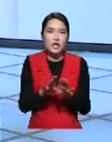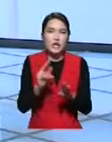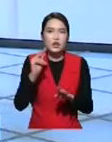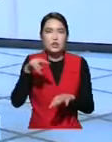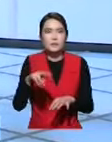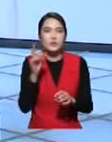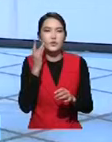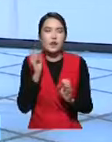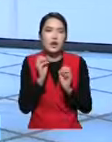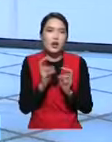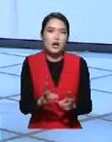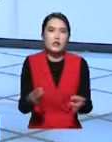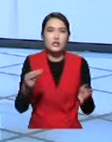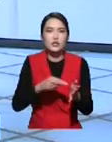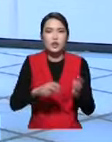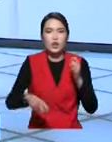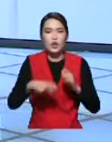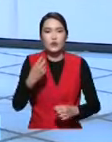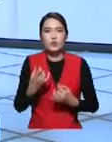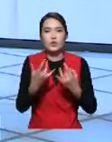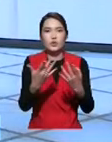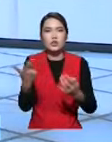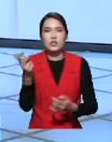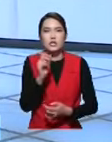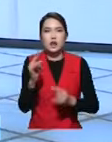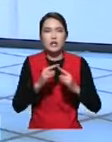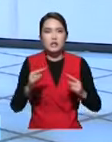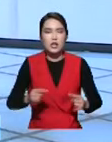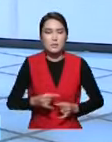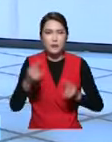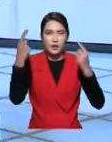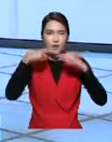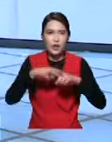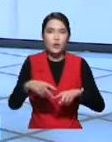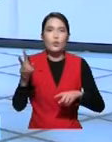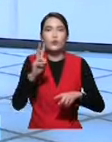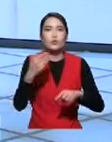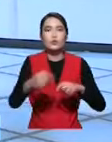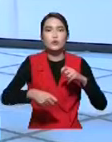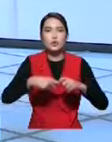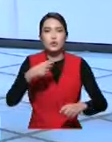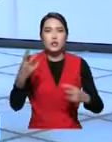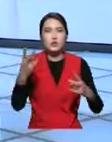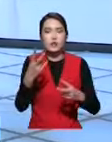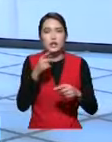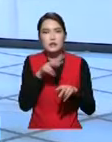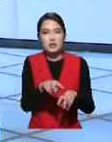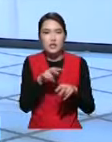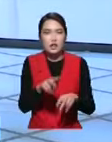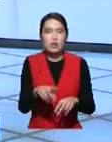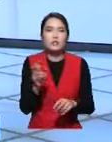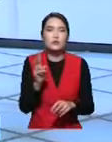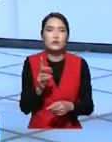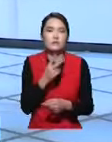часто смертельных, становится нарушение требований использования газовых баллонов и оборудования. Так, кто нарушает и кто за этим должен следить, выясняли